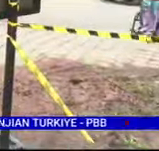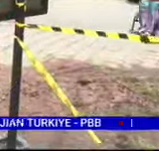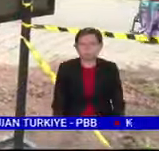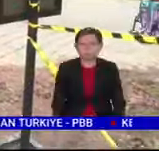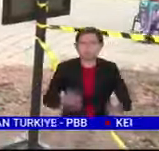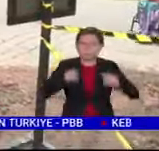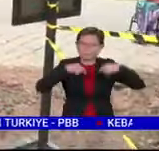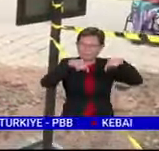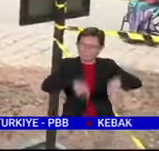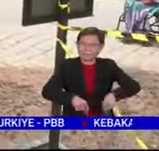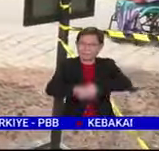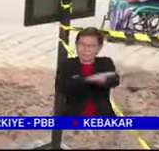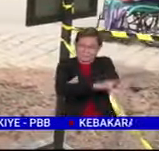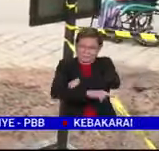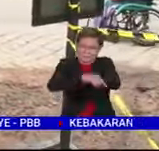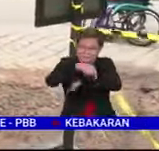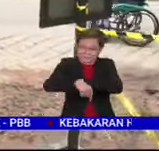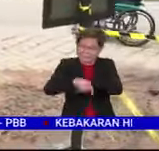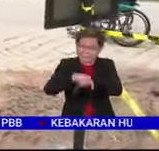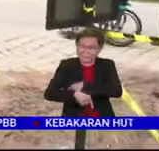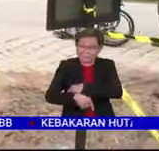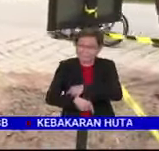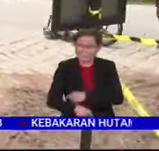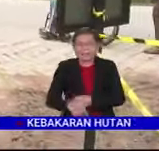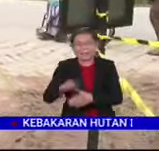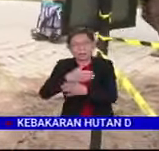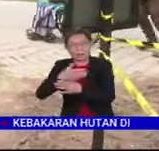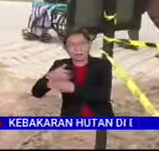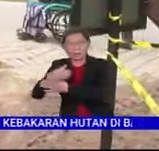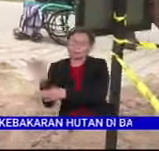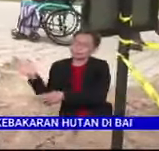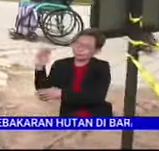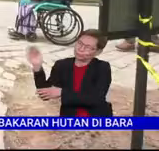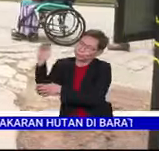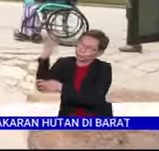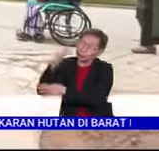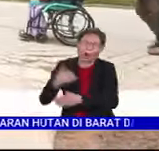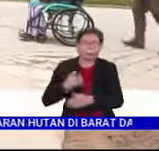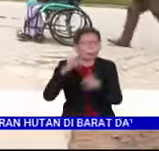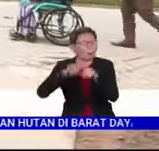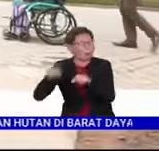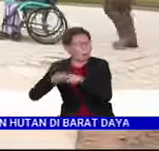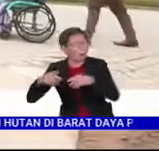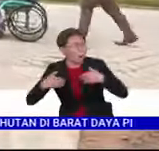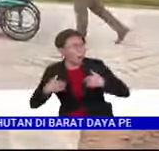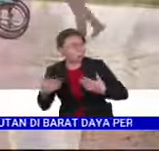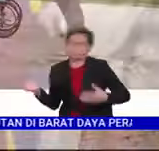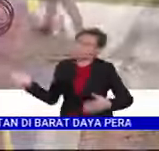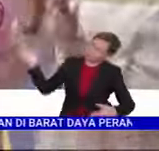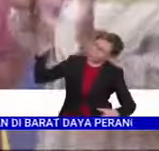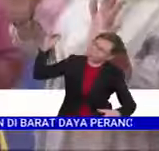Sekarang ni saya dekat Laman Negeri ni. Ha, nak tahu apa yang menarik kat sini, saya nak kongsikan pandang dah. Jom, jom, jom. Katanya ada macam-macam dah.